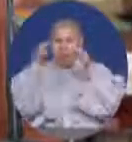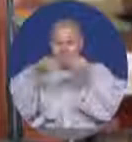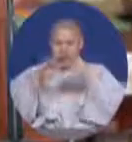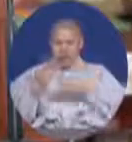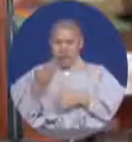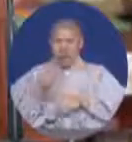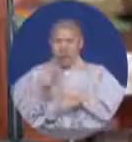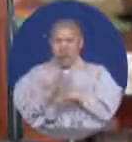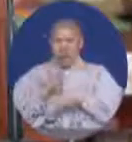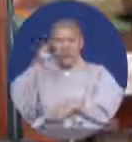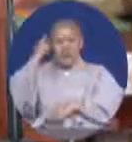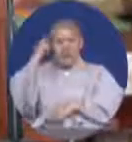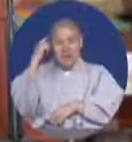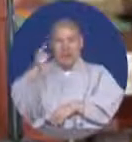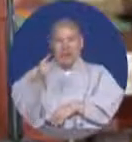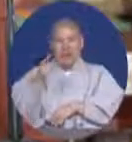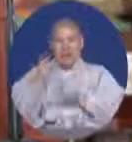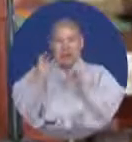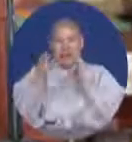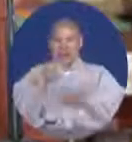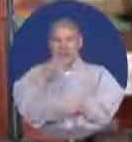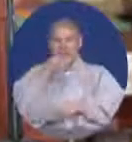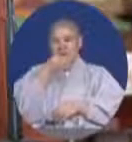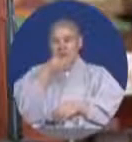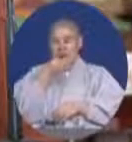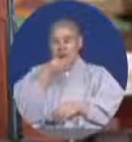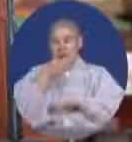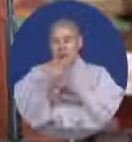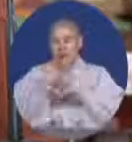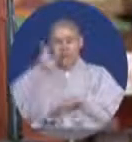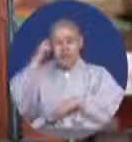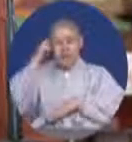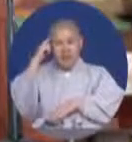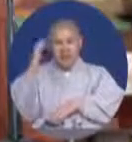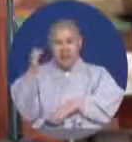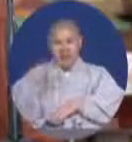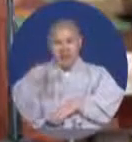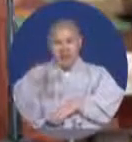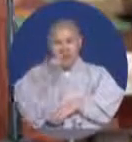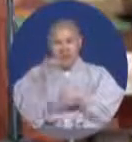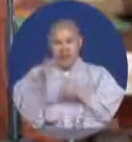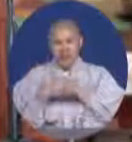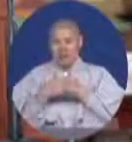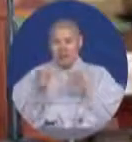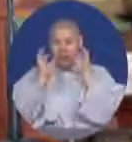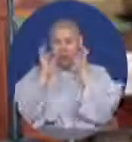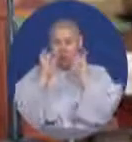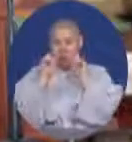가지고 자꾸 이걸 집착을 하고 딴 생각을 가지고 막 여기다 덮으니까 안 보이는 거지.